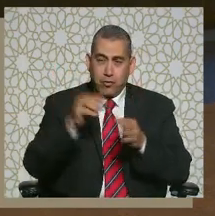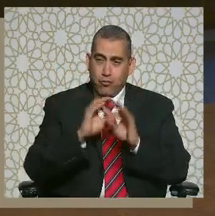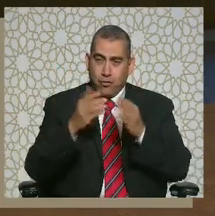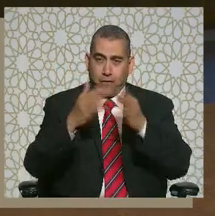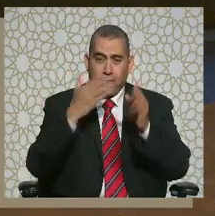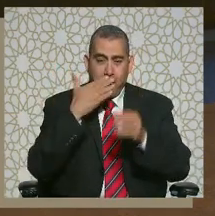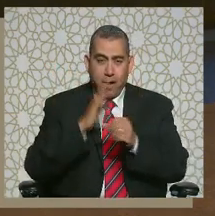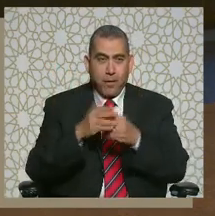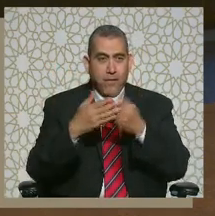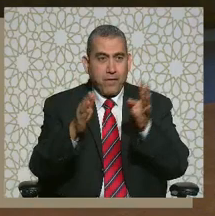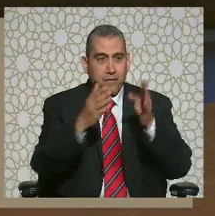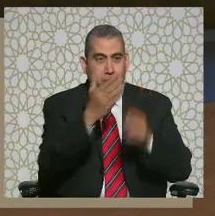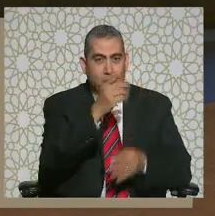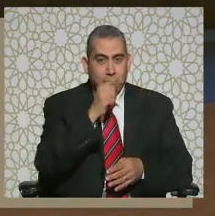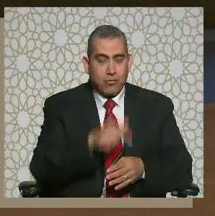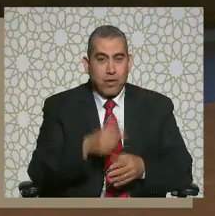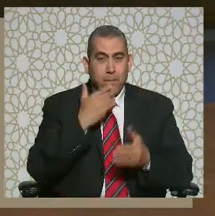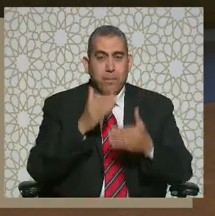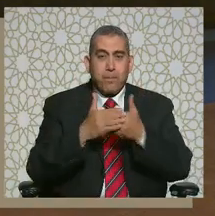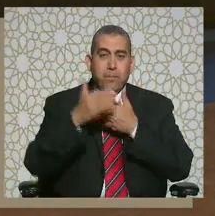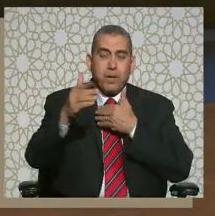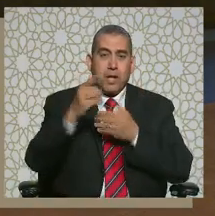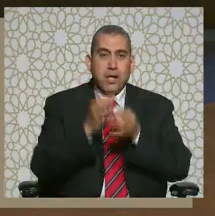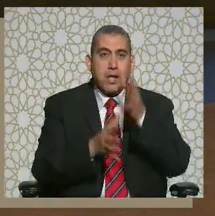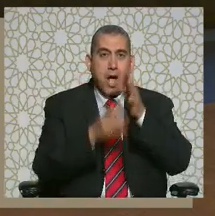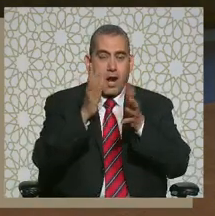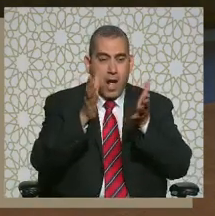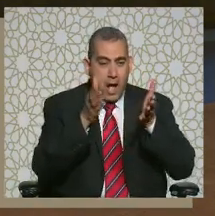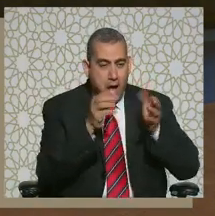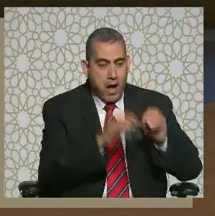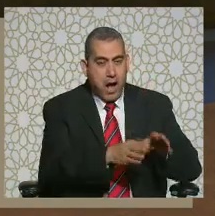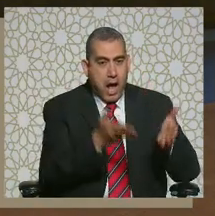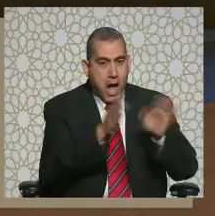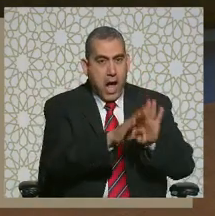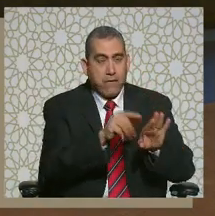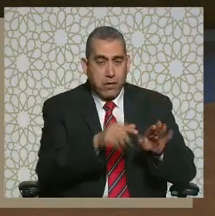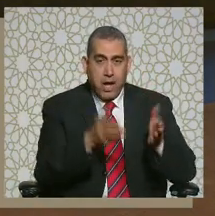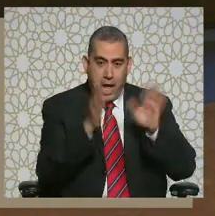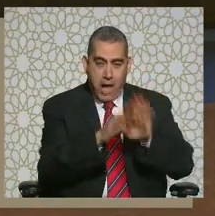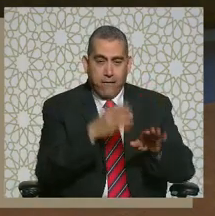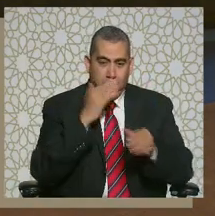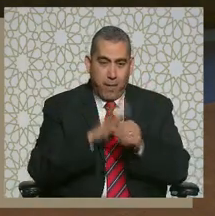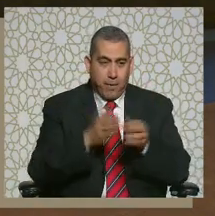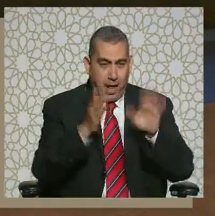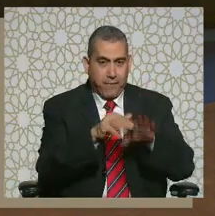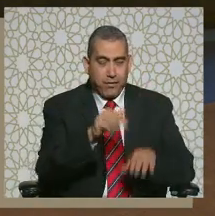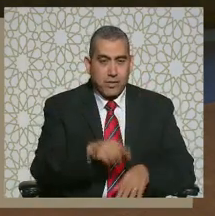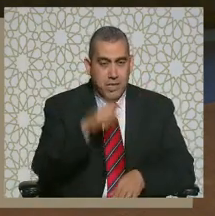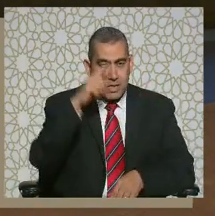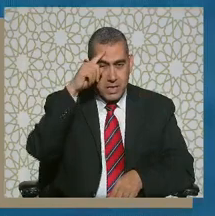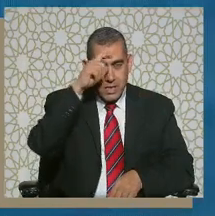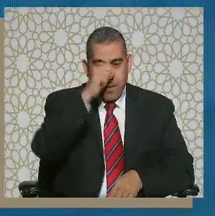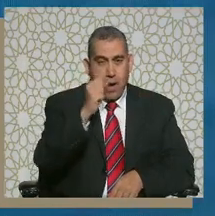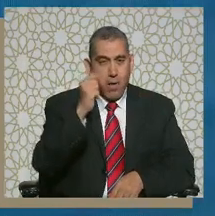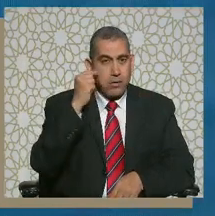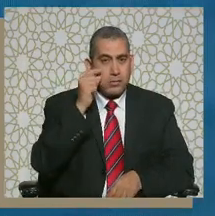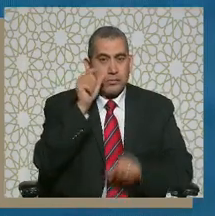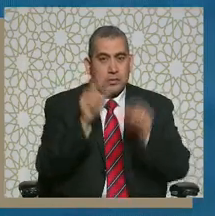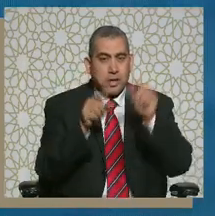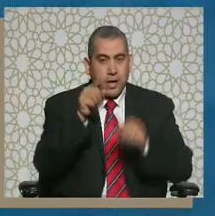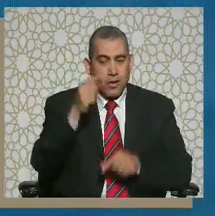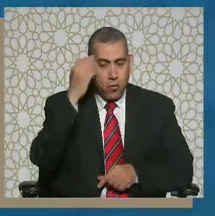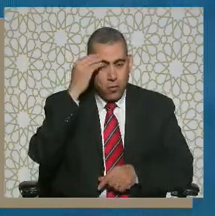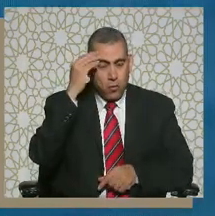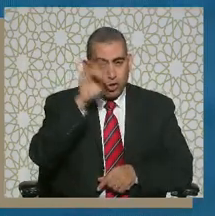رمضان كان بعيد عننا ان ابواب النار تتغلل بس غلقت في رمضان كان صعب قوي قوي ان حد يتصور ان